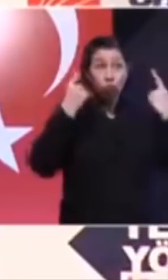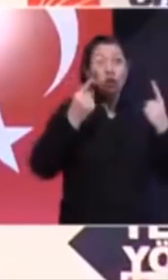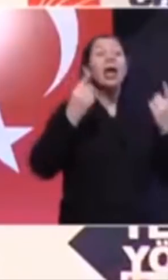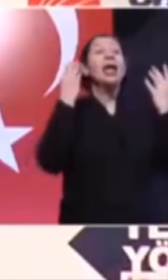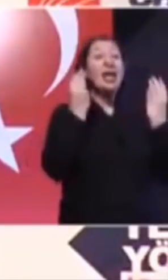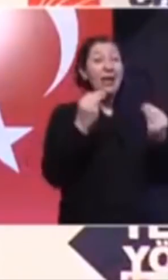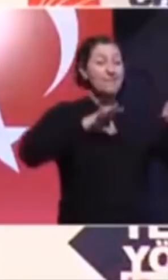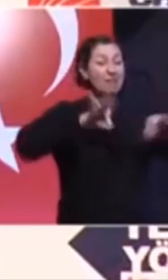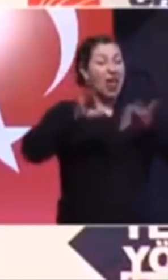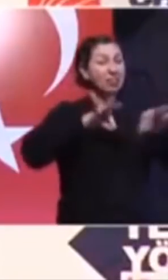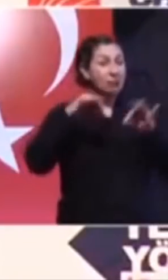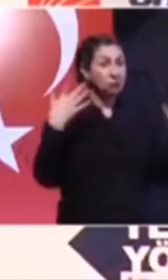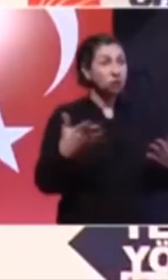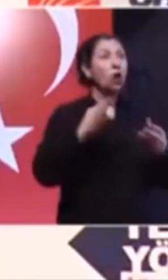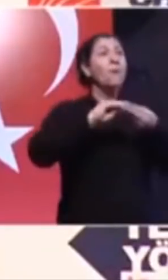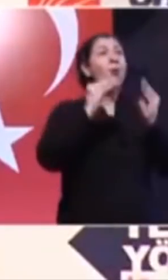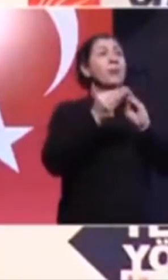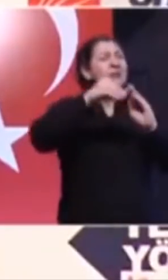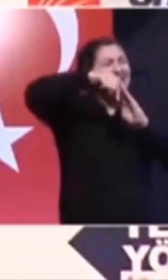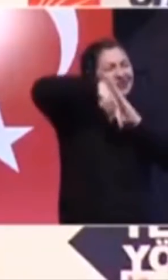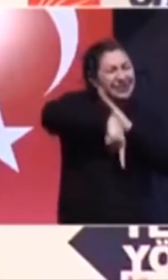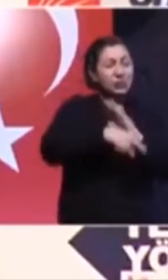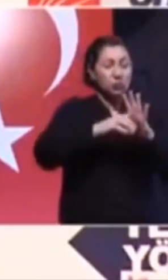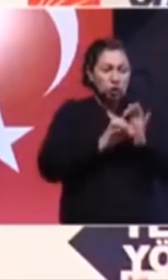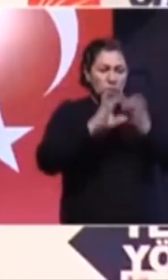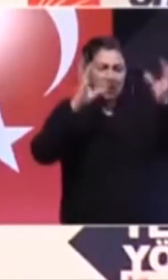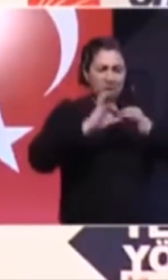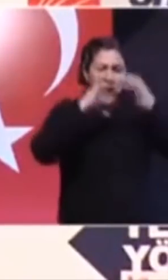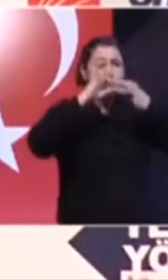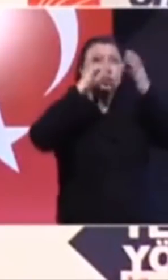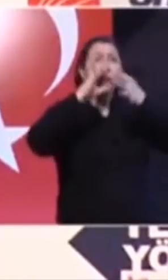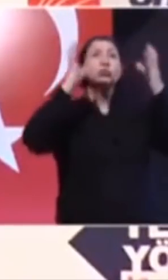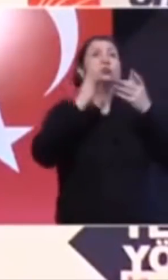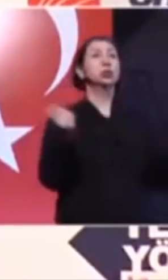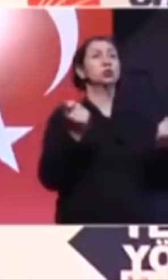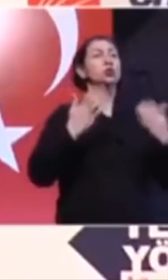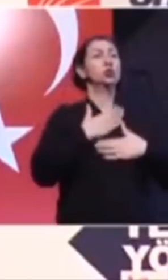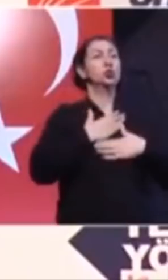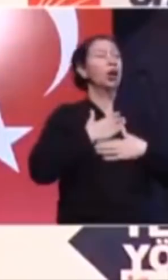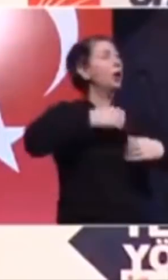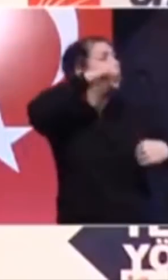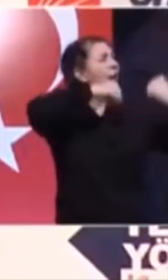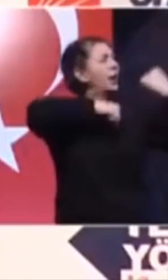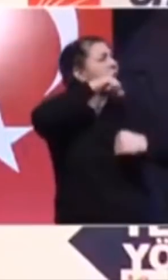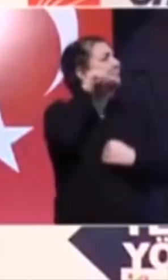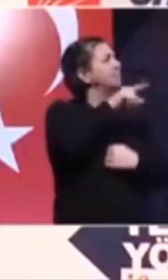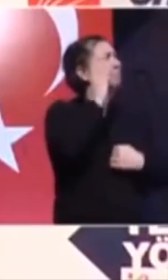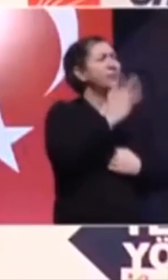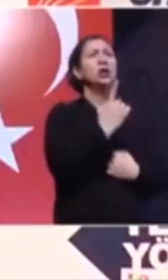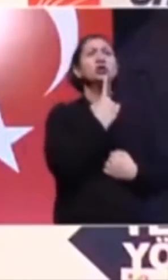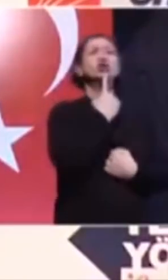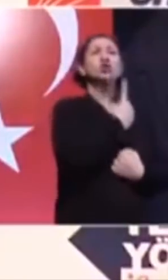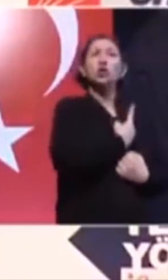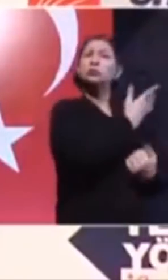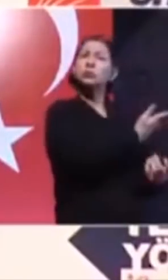doğru planlanmış, sorunları kökten çözecek bir şekilde hareket ediyoruz. Rakiplerimizin